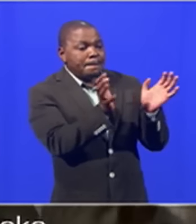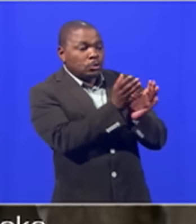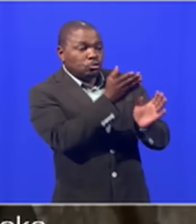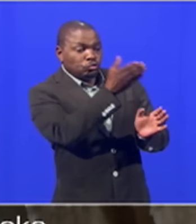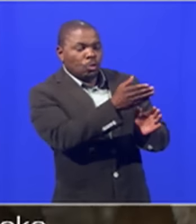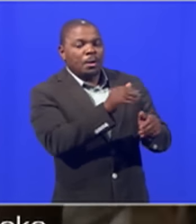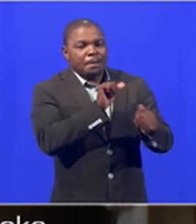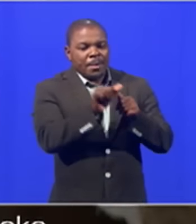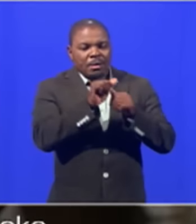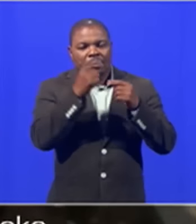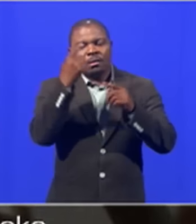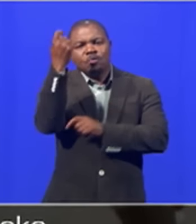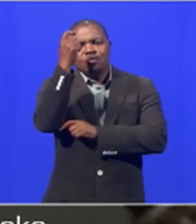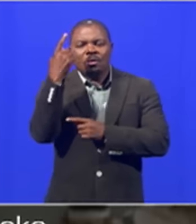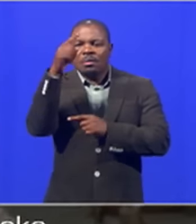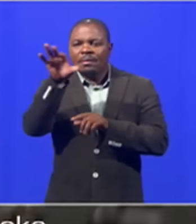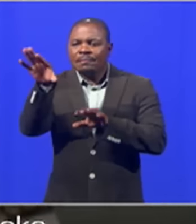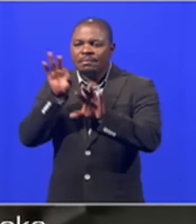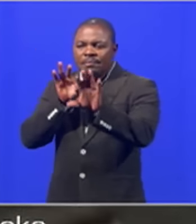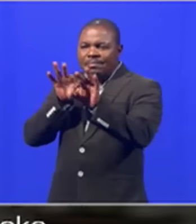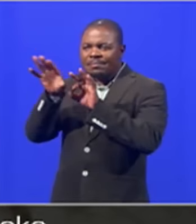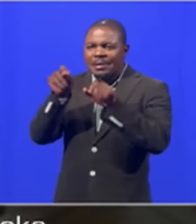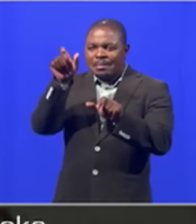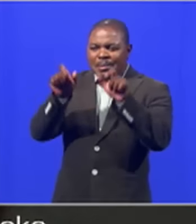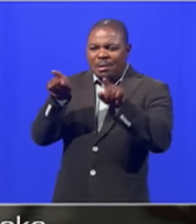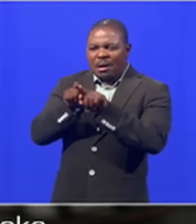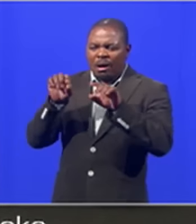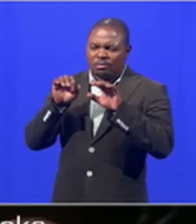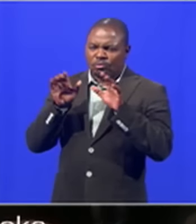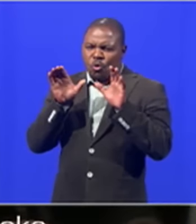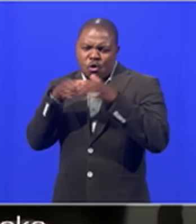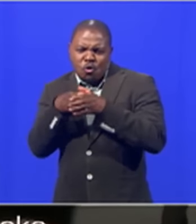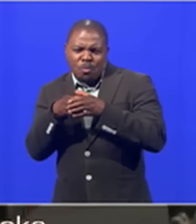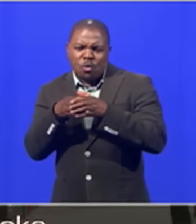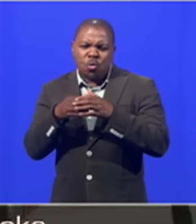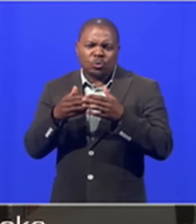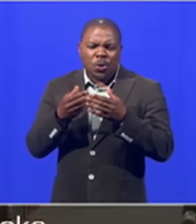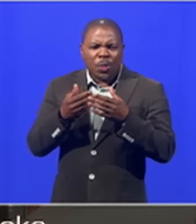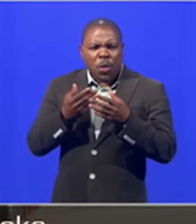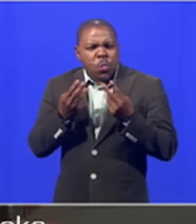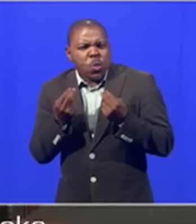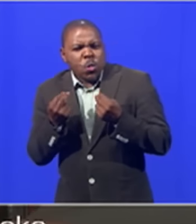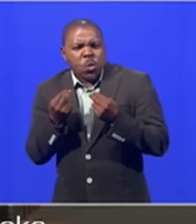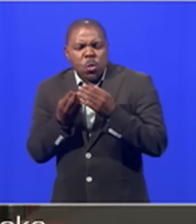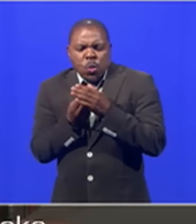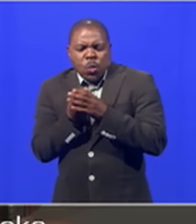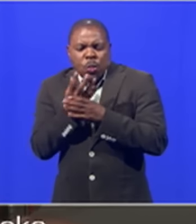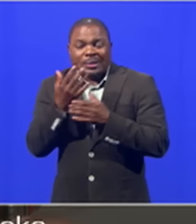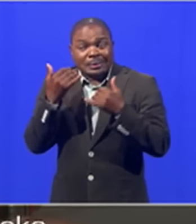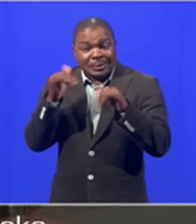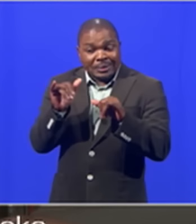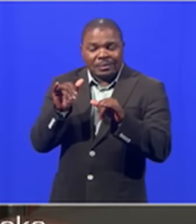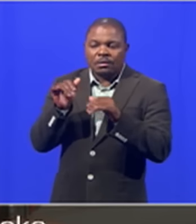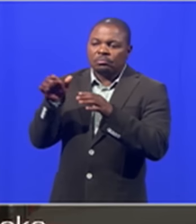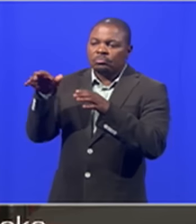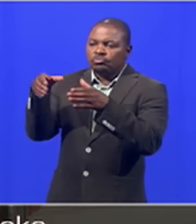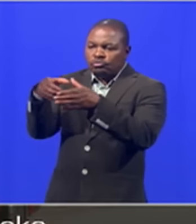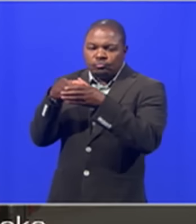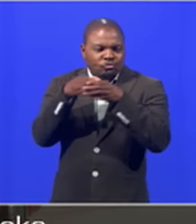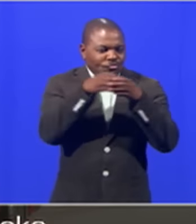batla mo magaeng mo ba tlo go tsa ditlhophana tse di simololang tse di santseng di sa kgone go ikemela ba kgona